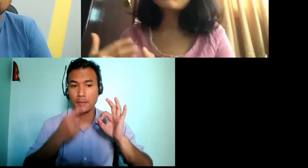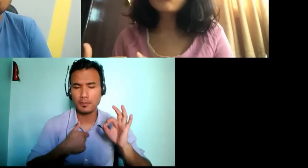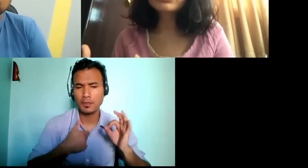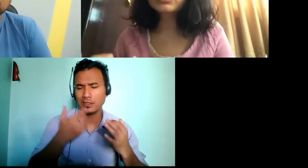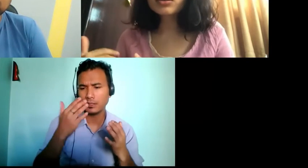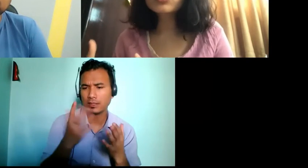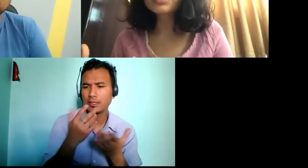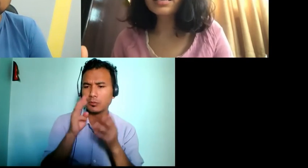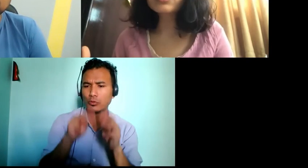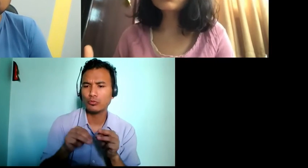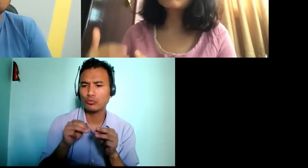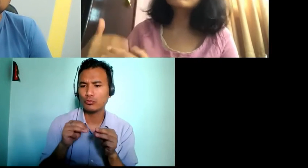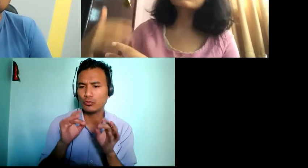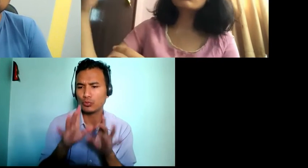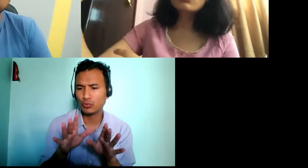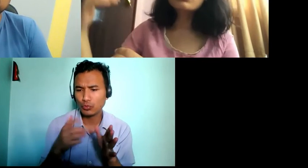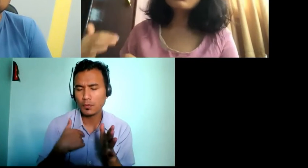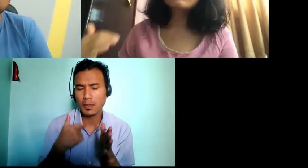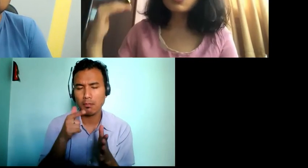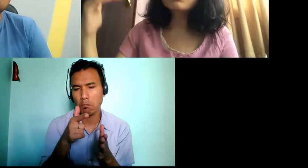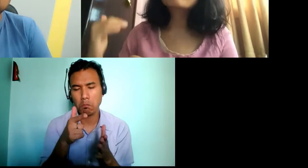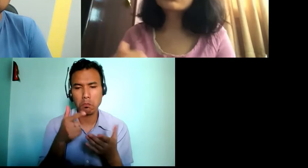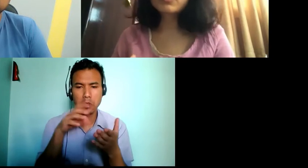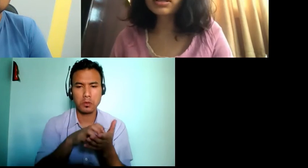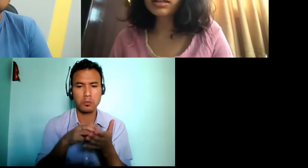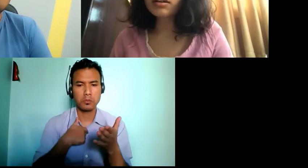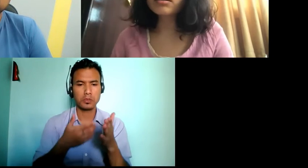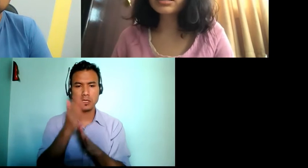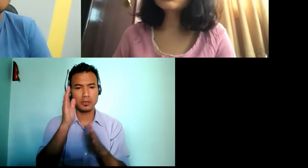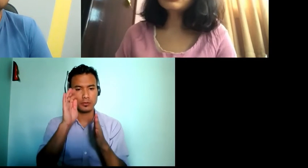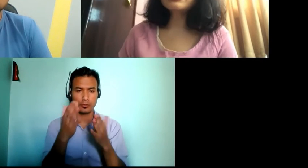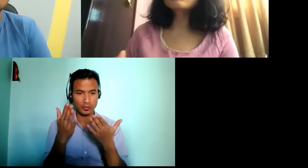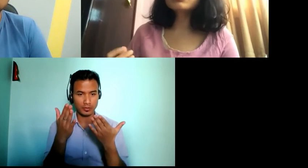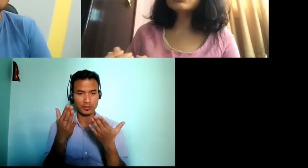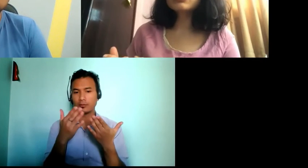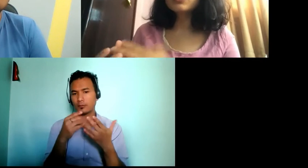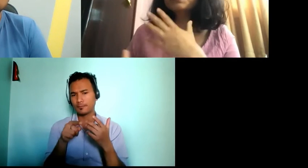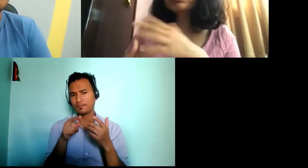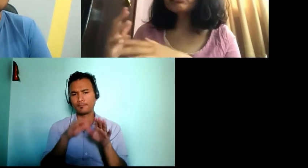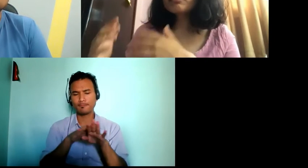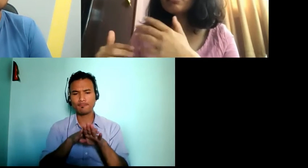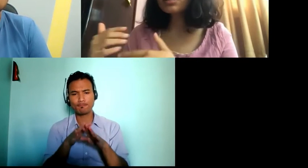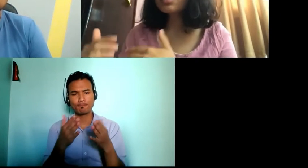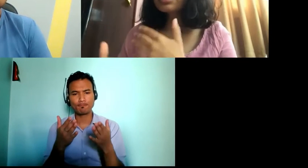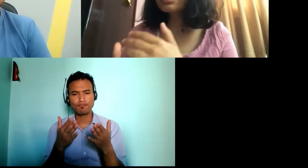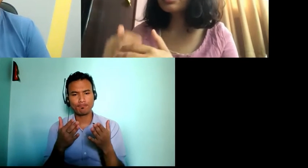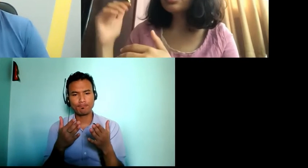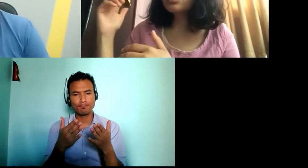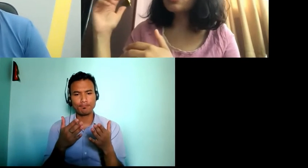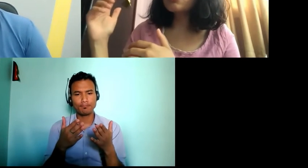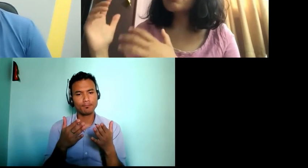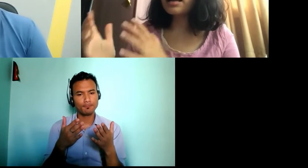के इम्पोर्टेन्ट छुट्टाएछु, म चाहिँ त्यो ठाउँमा पुग्नु सकिनँ होइन, एकदमै त्यो के